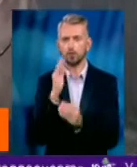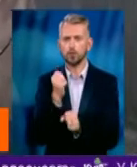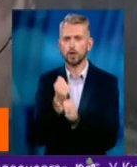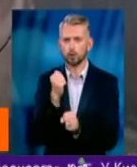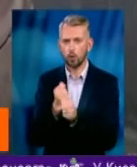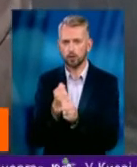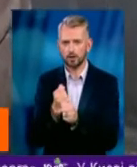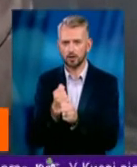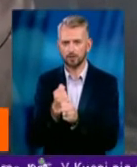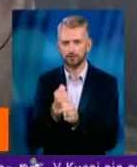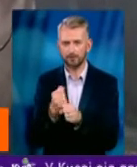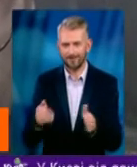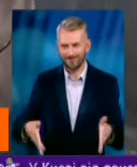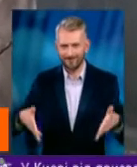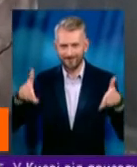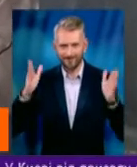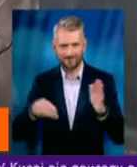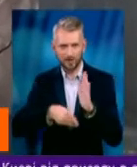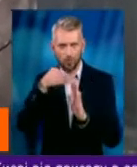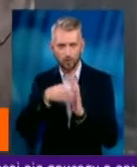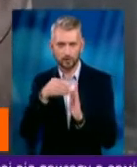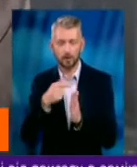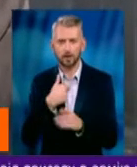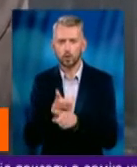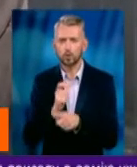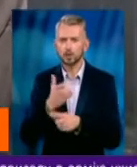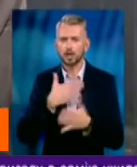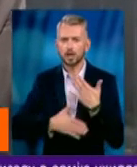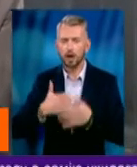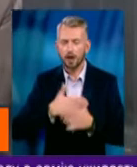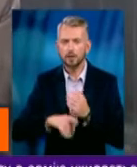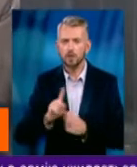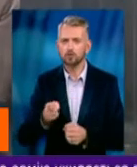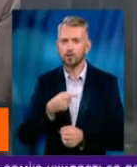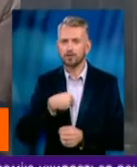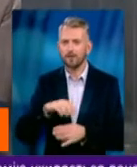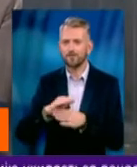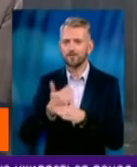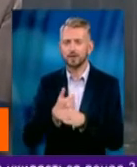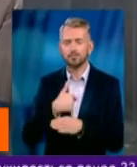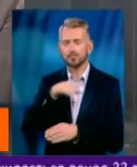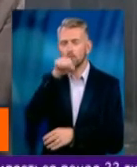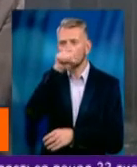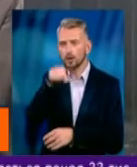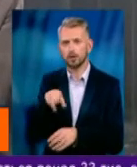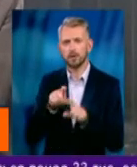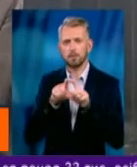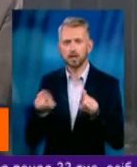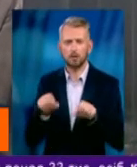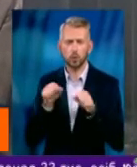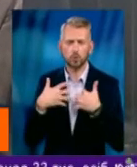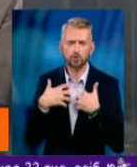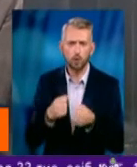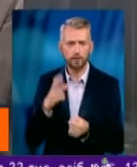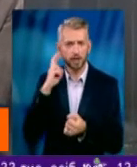зроблені відкоси. Ви знаєте, я дуже рада, що нам виділили, я дякуючи Департаменту охорони здоров'я,